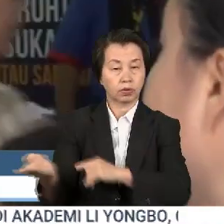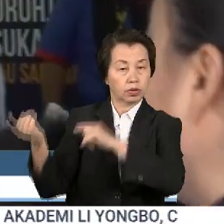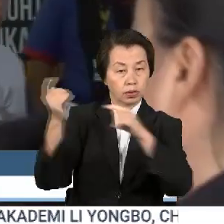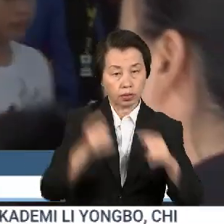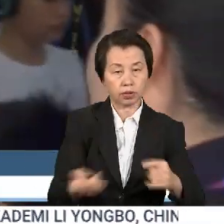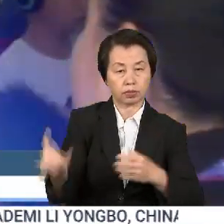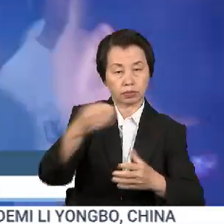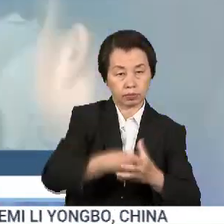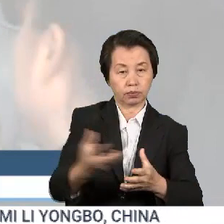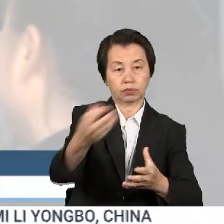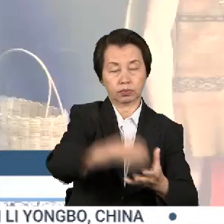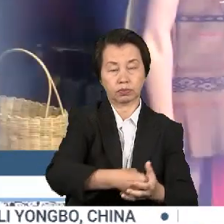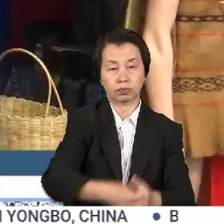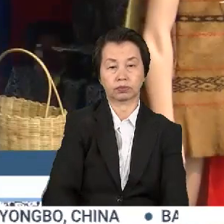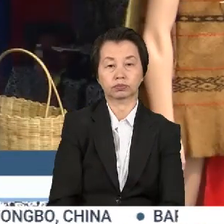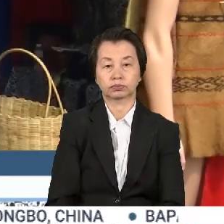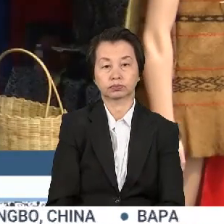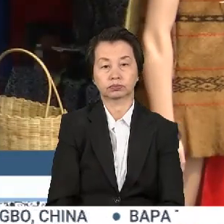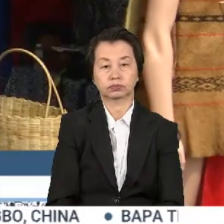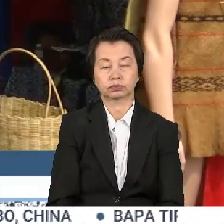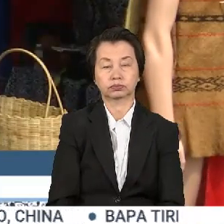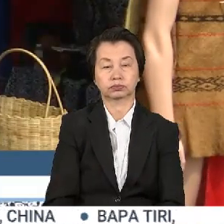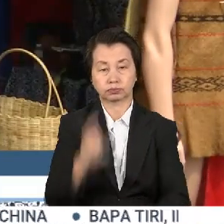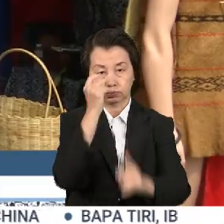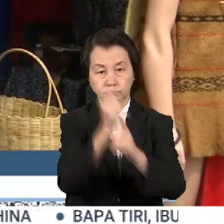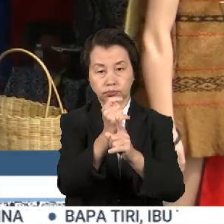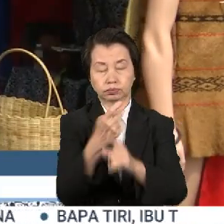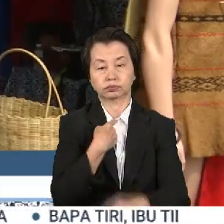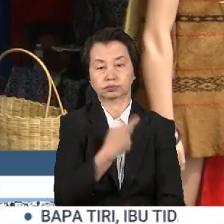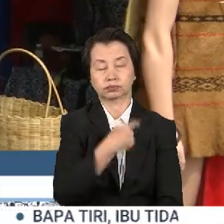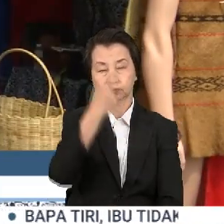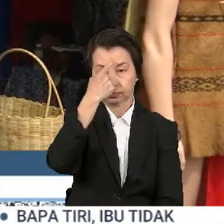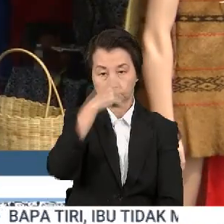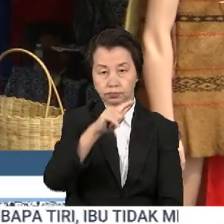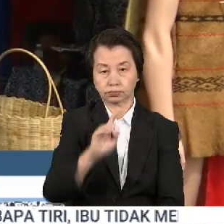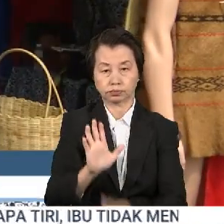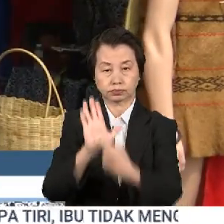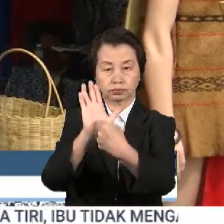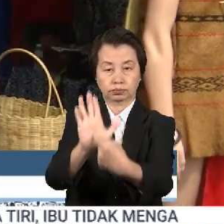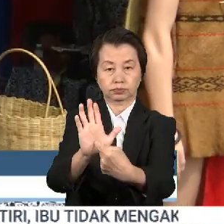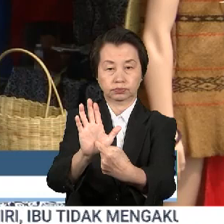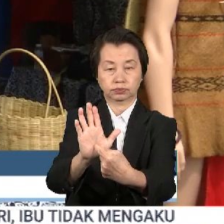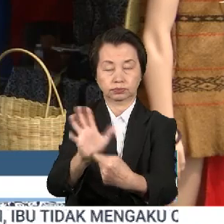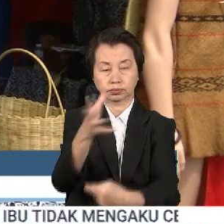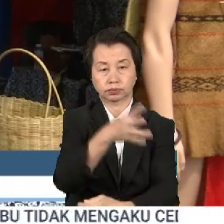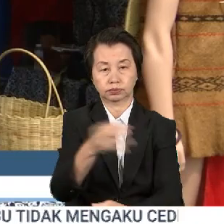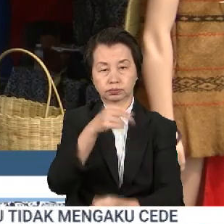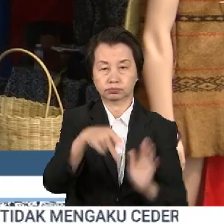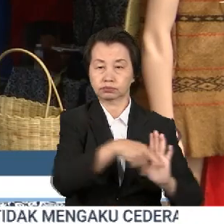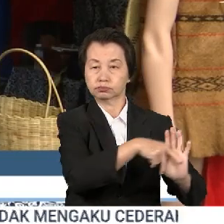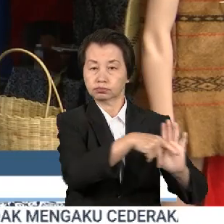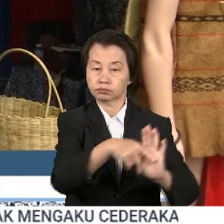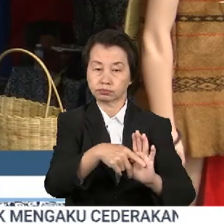program tersebut. Tujuan kita ialah untuk menampil dan